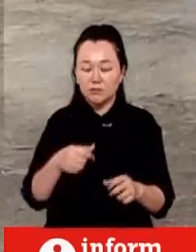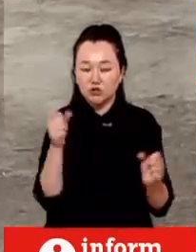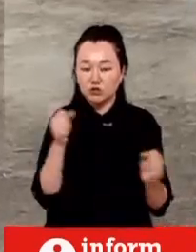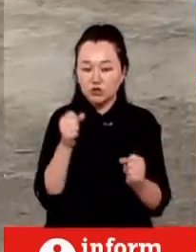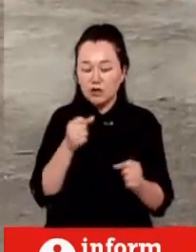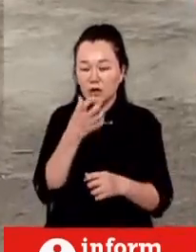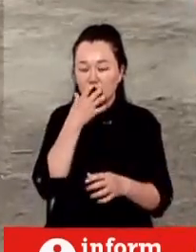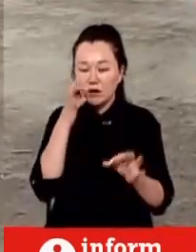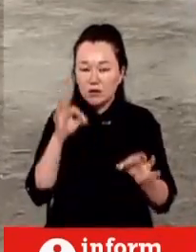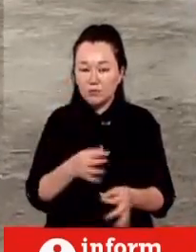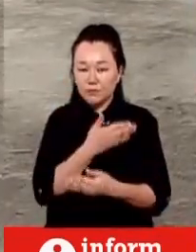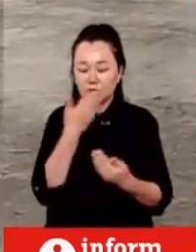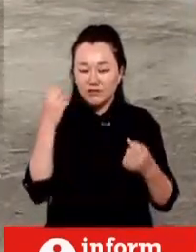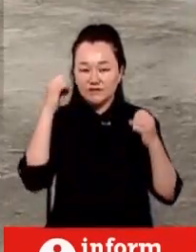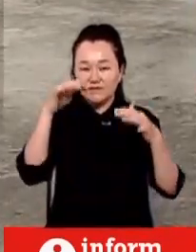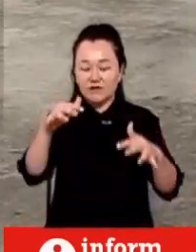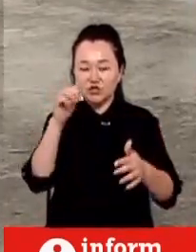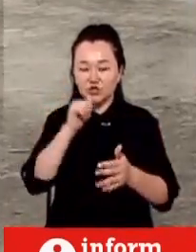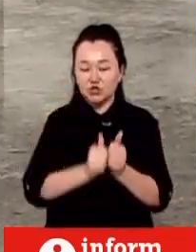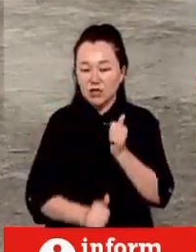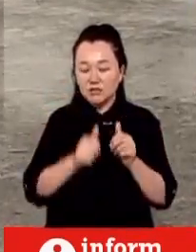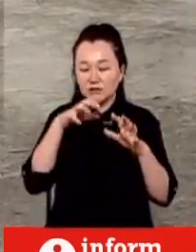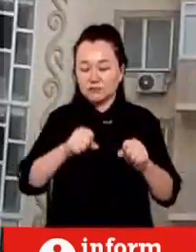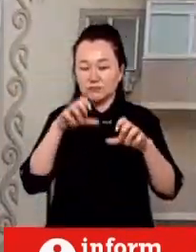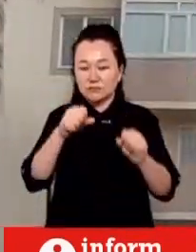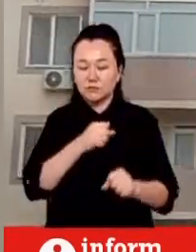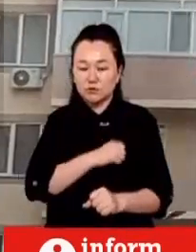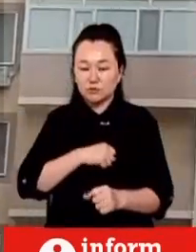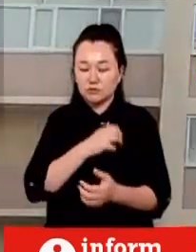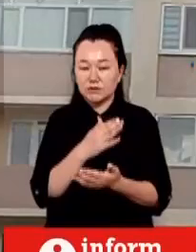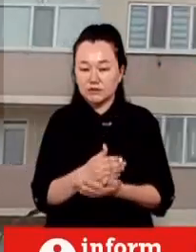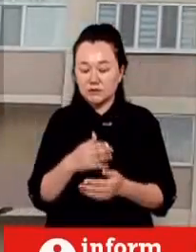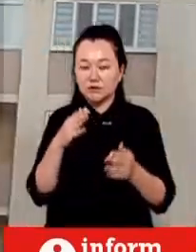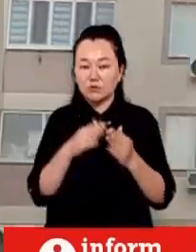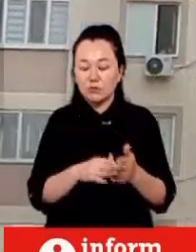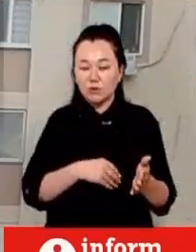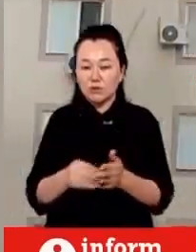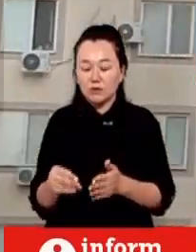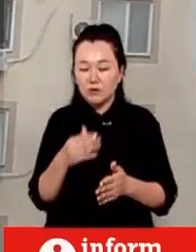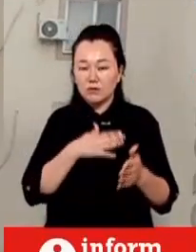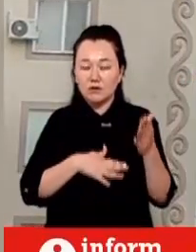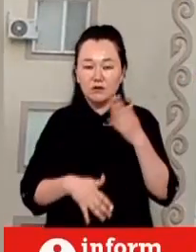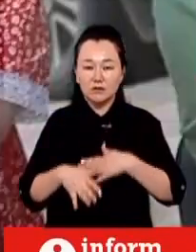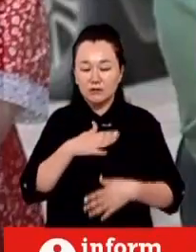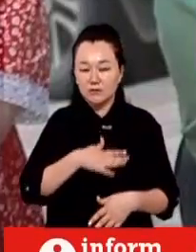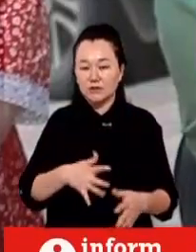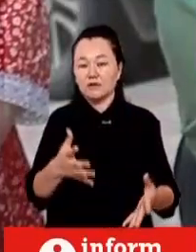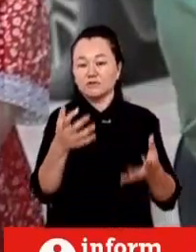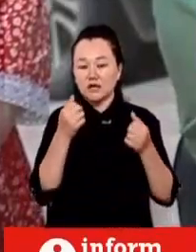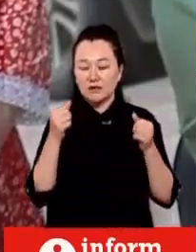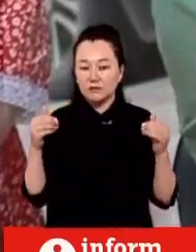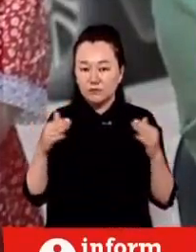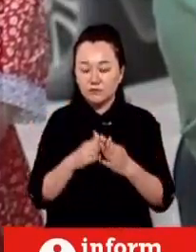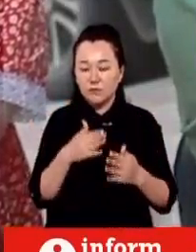дұрыс берілмейді, электр жарығы да жиі сөнеді деп ашулы. Осы үйді алған кезде қуанышымызға не толмай алып едік.